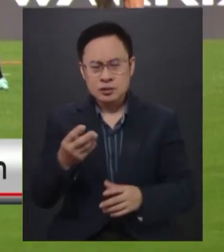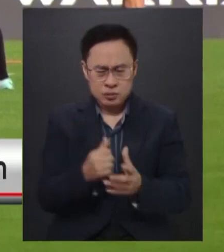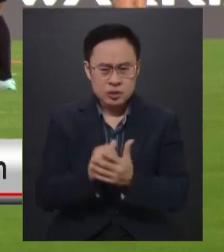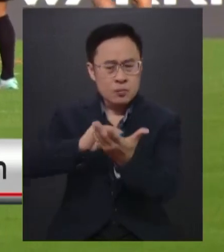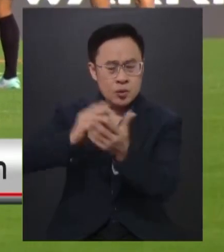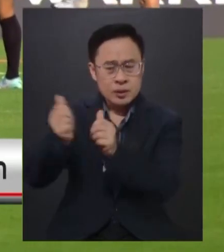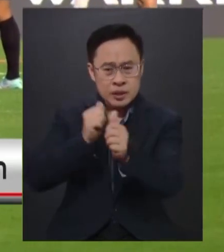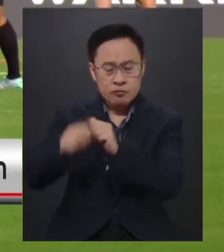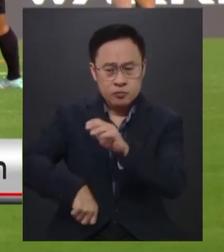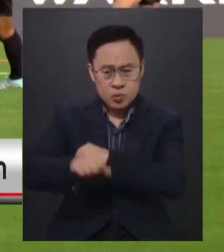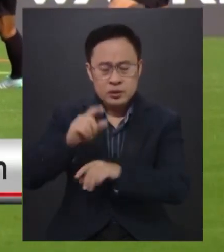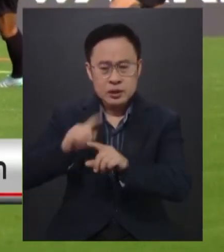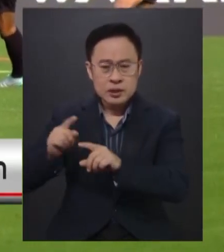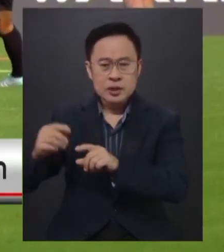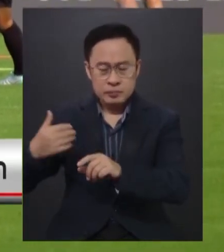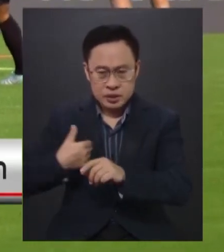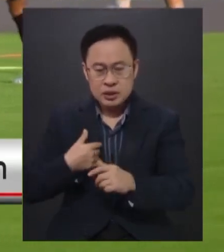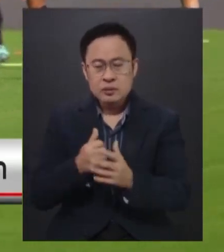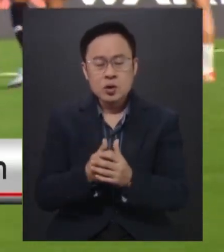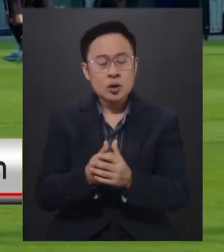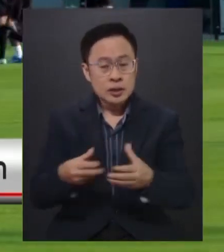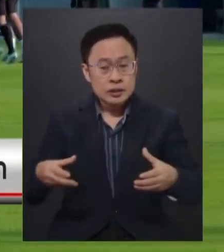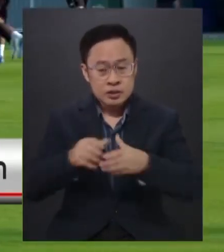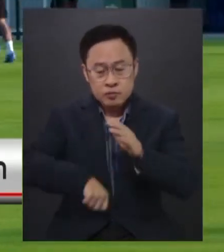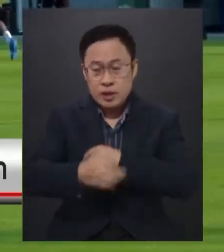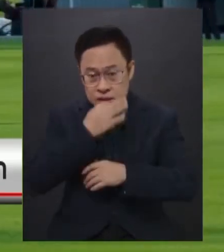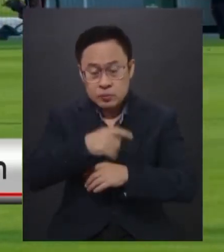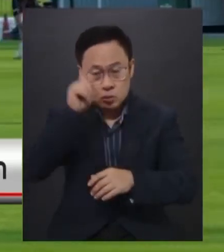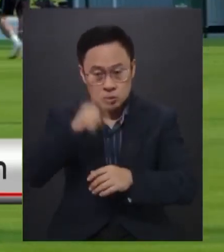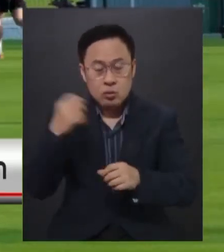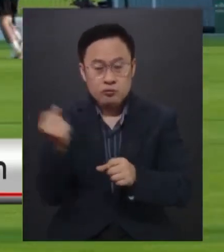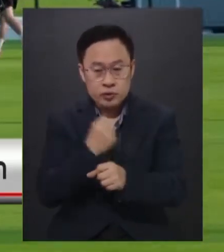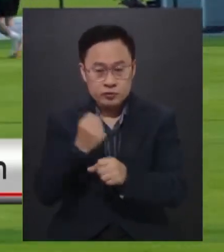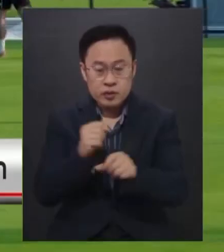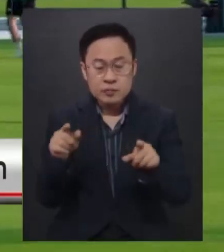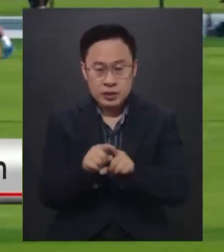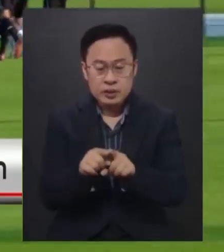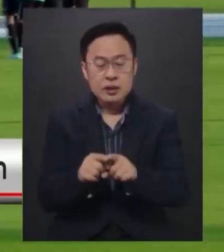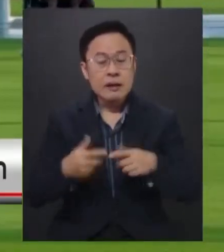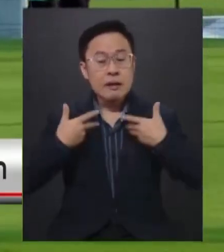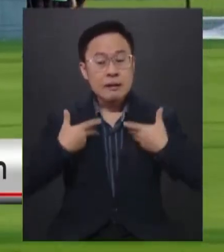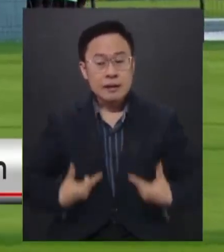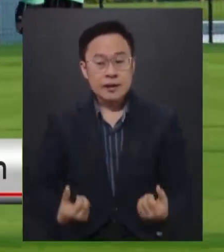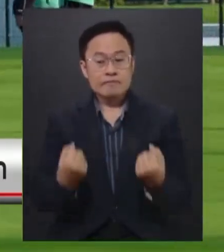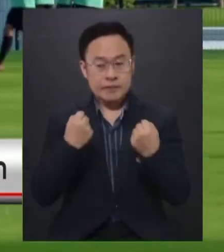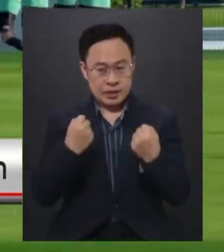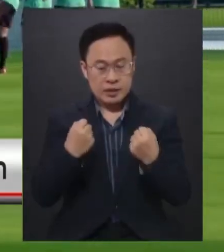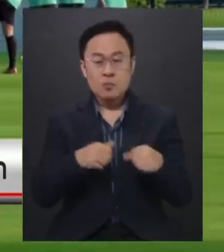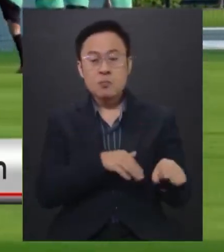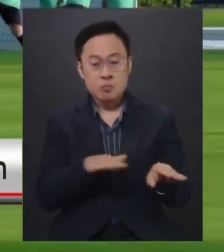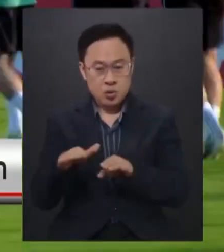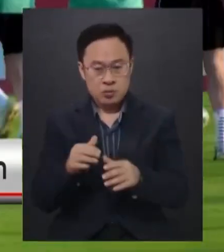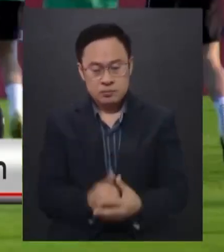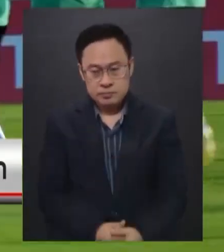โปรแกรมของสโมสรที่เริ่มกลับมาซ้อมกันแล้วด้วยเพราะฉะนั้นสภาพร่างกายเนี่ยพร้อมเต็มที่ก่อนที่จะเดินทางไปแข่งขัน